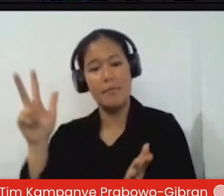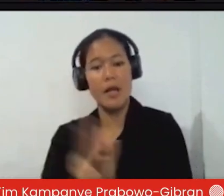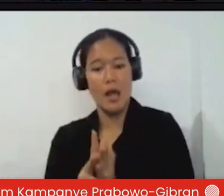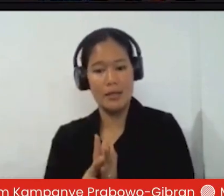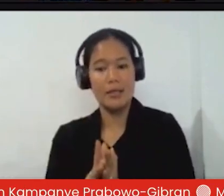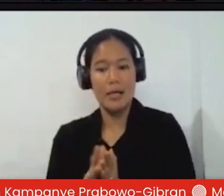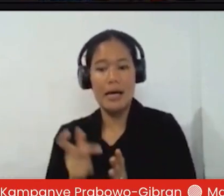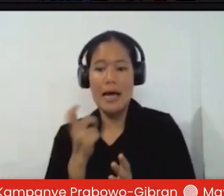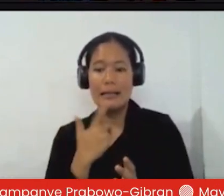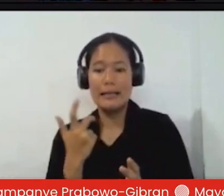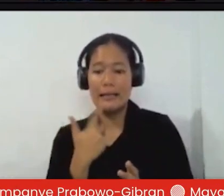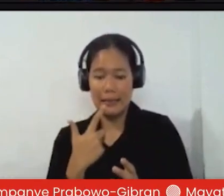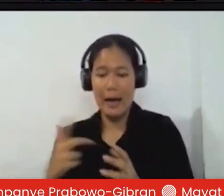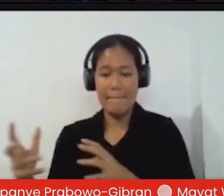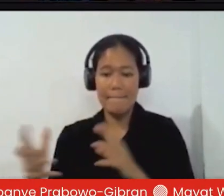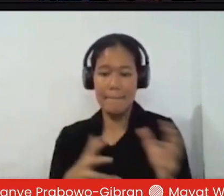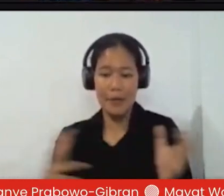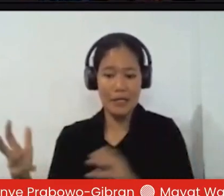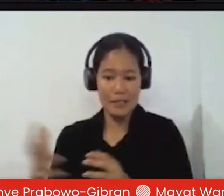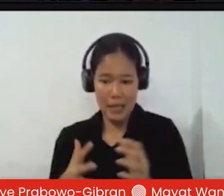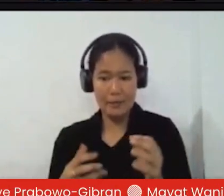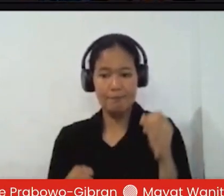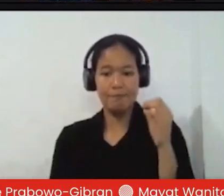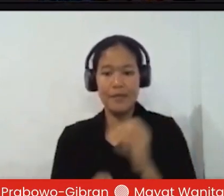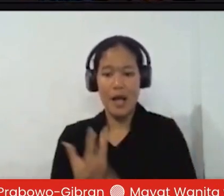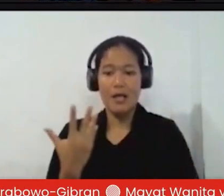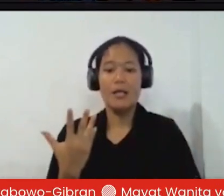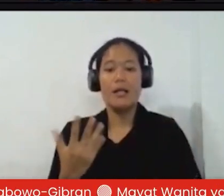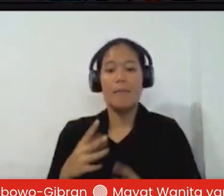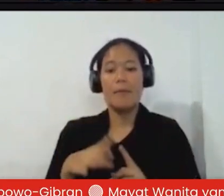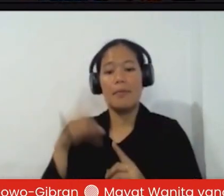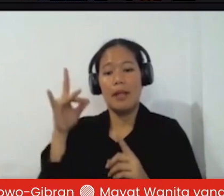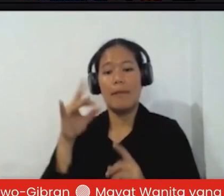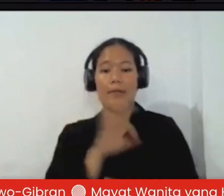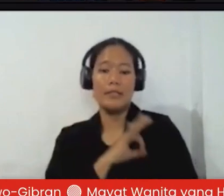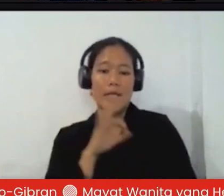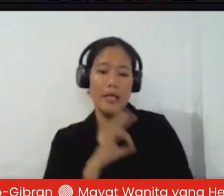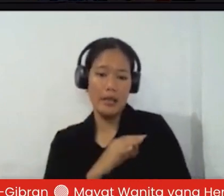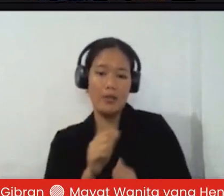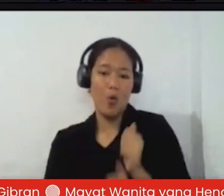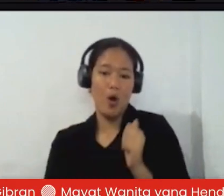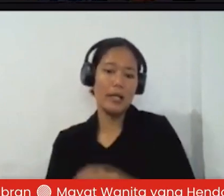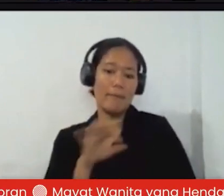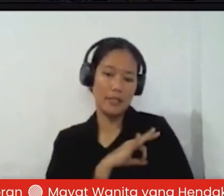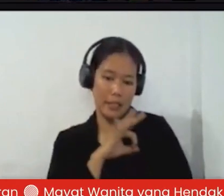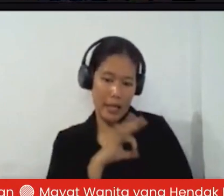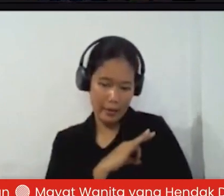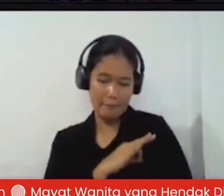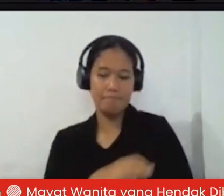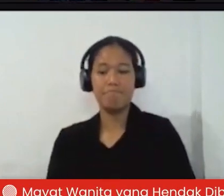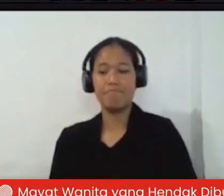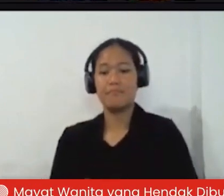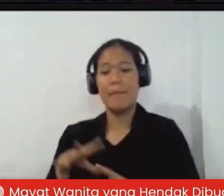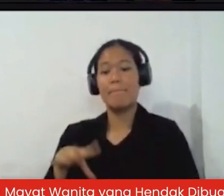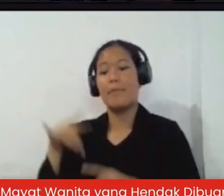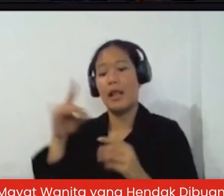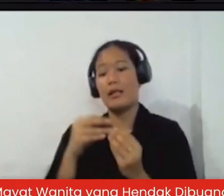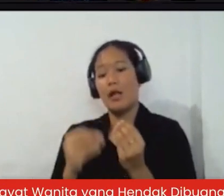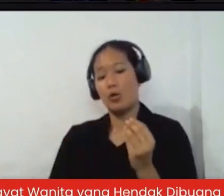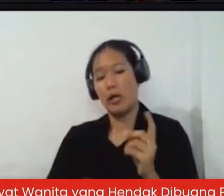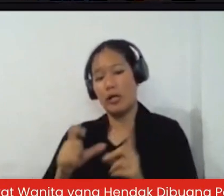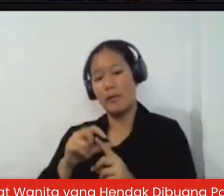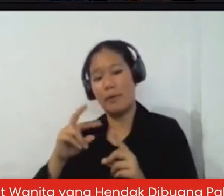keputusan dalam perkara perselisihan hasil pemilihan Presiden dan Wakil Presiden pemilihan anggota